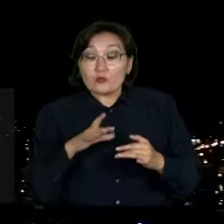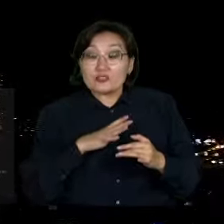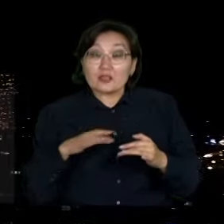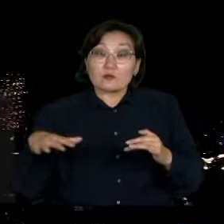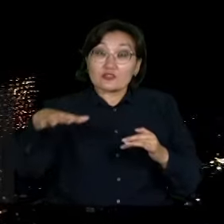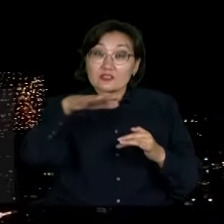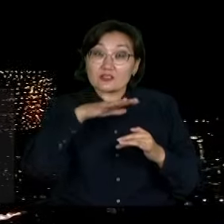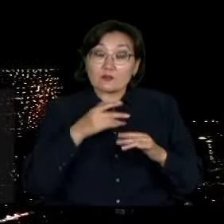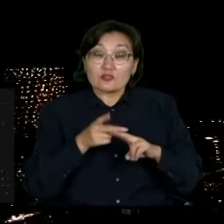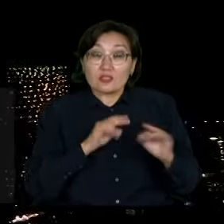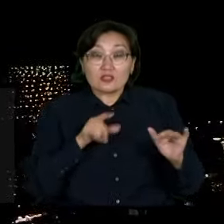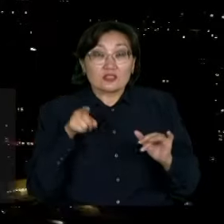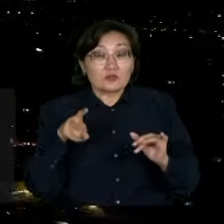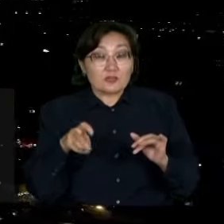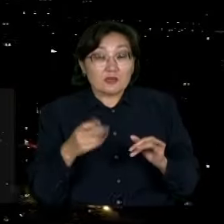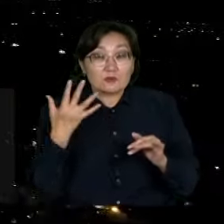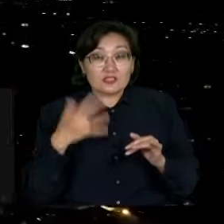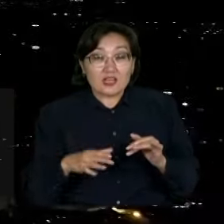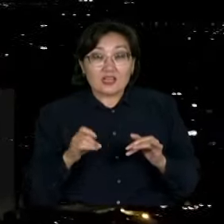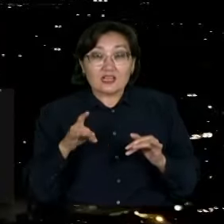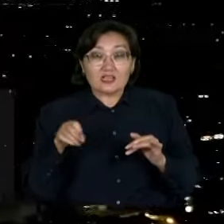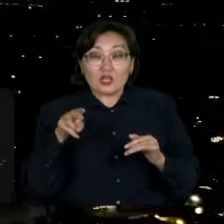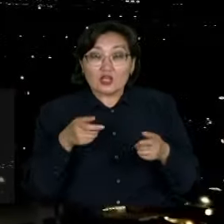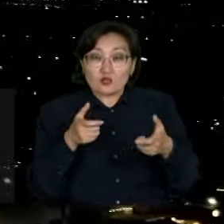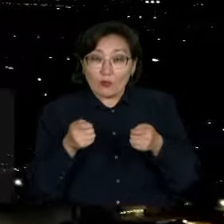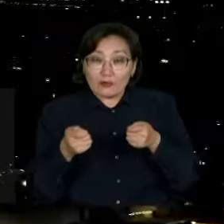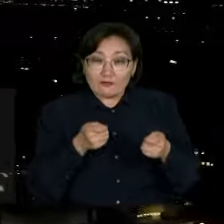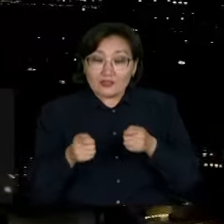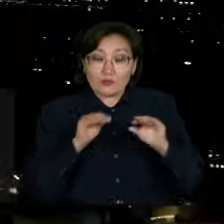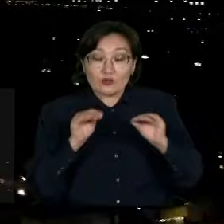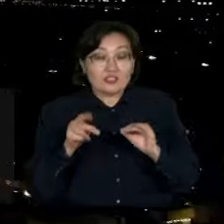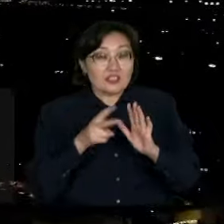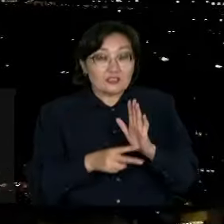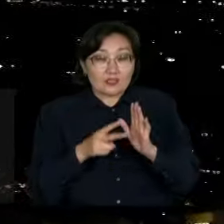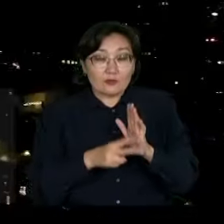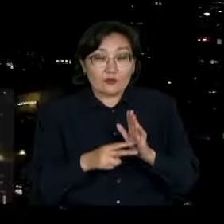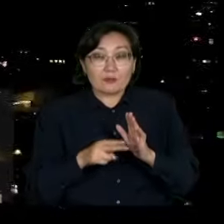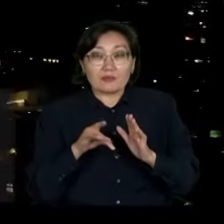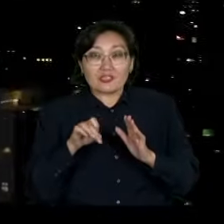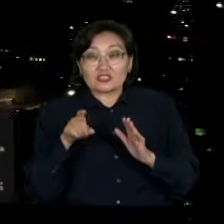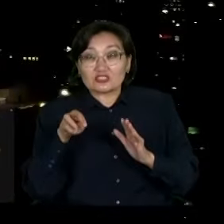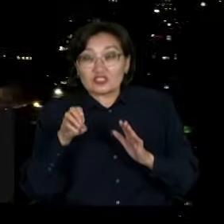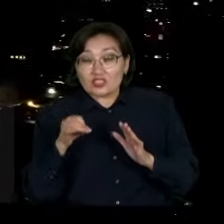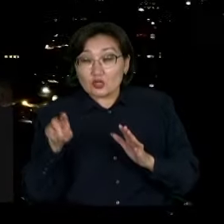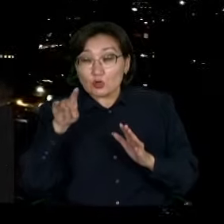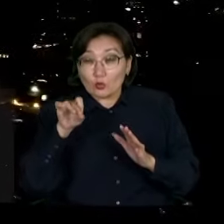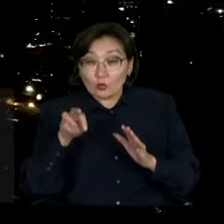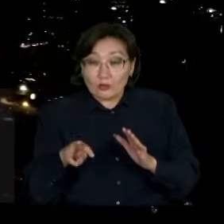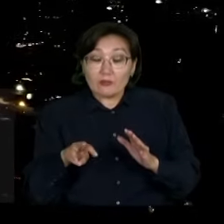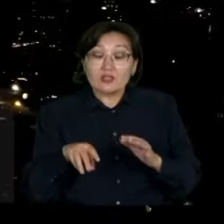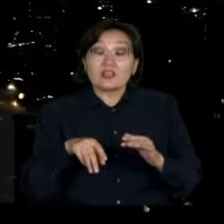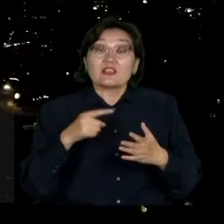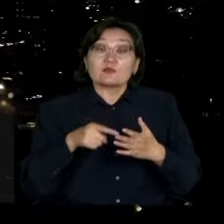в котором задействовали 1250 радиоуправляемых аппаратов и 70 пиротехнических дронов. Они создали в небе над